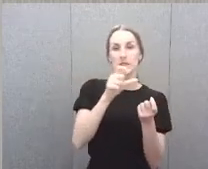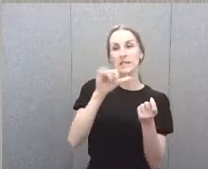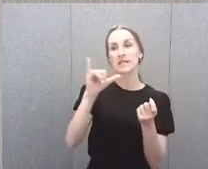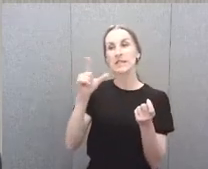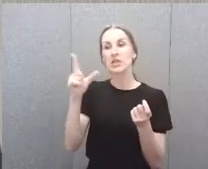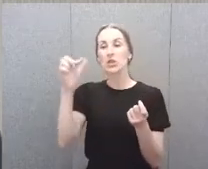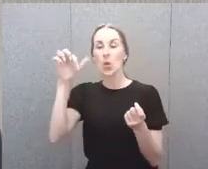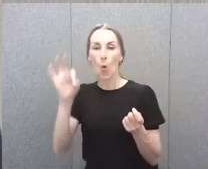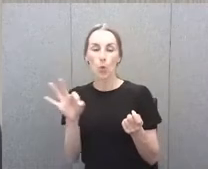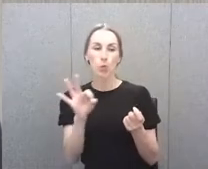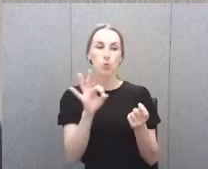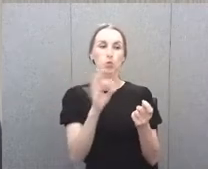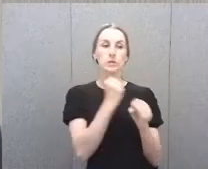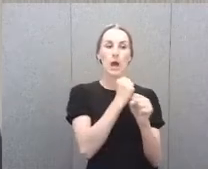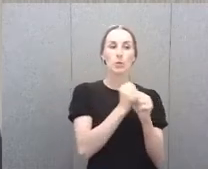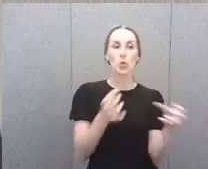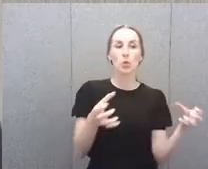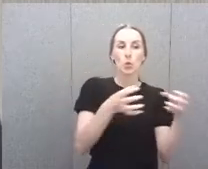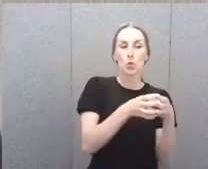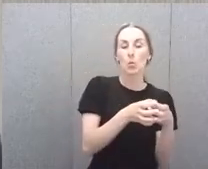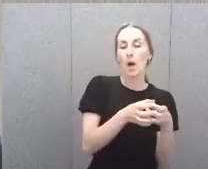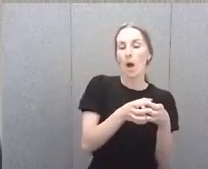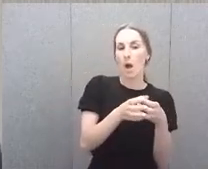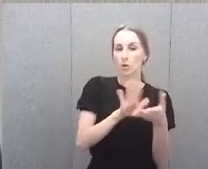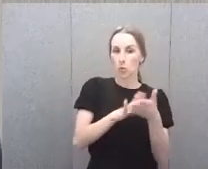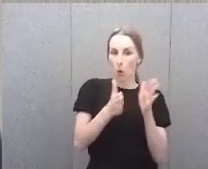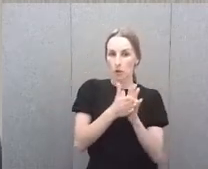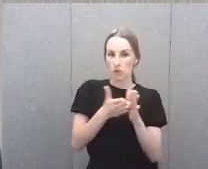руководила рабочей группе комитета СИДО,